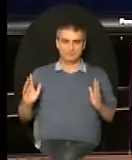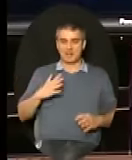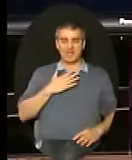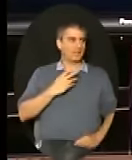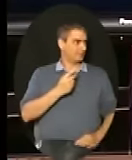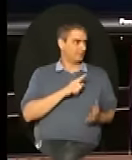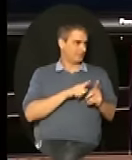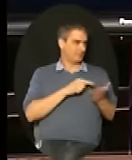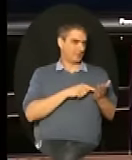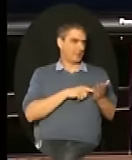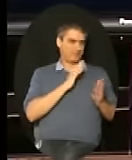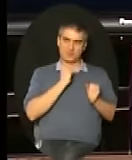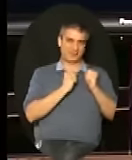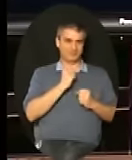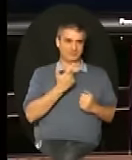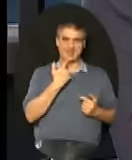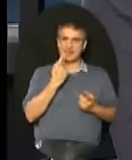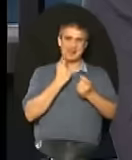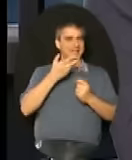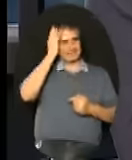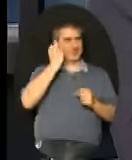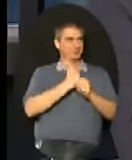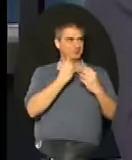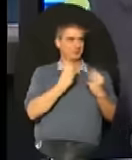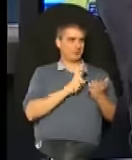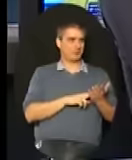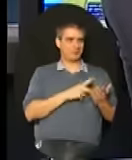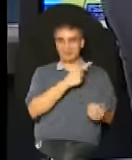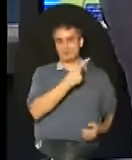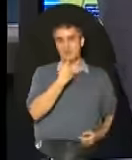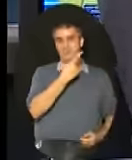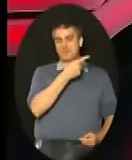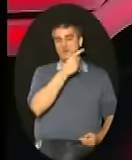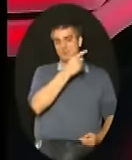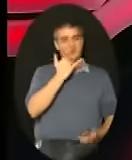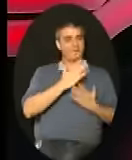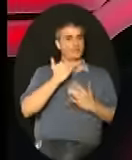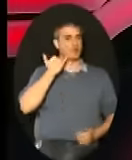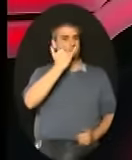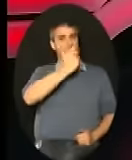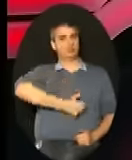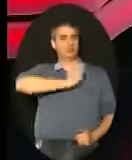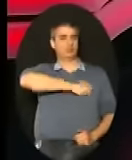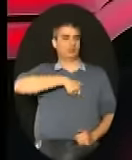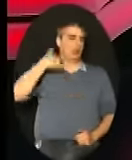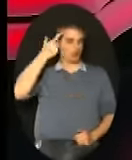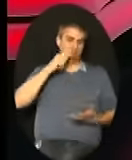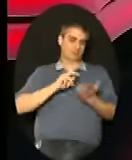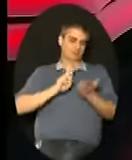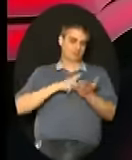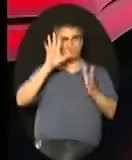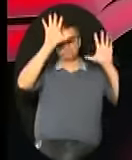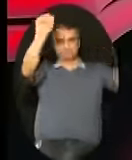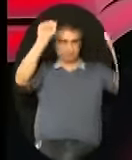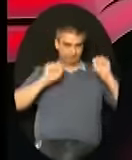הרצון של... לא, כי הנה... זה קשה מאוד להוציא מנה שיאיר לפיד עושה משהו. לא, כי לפיד אמר שהוא הרים טלפון לראש עיריית לונדון, ובעקבות הטלפון הורידו